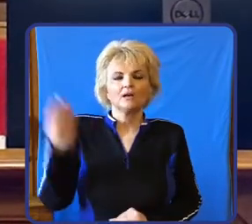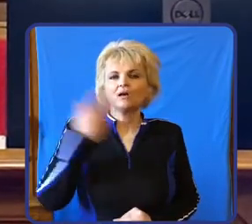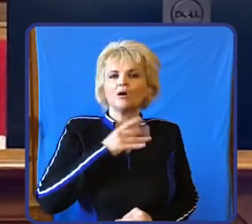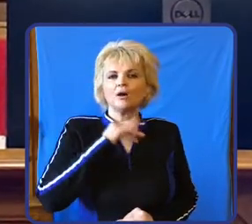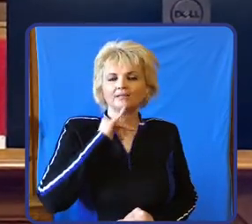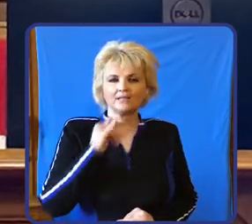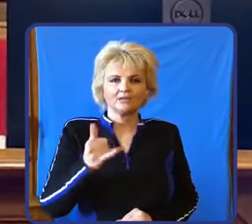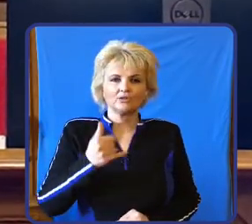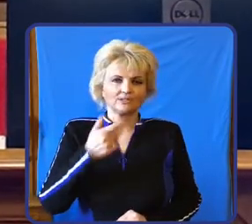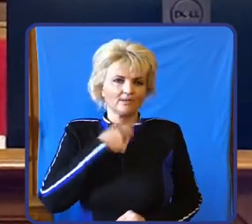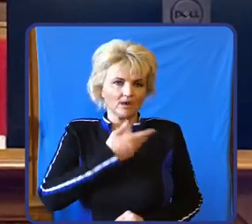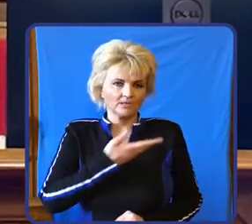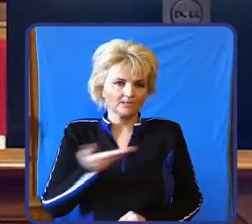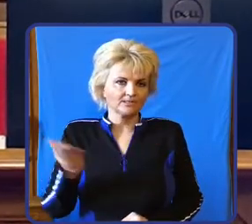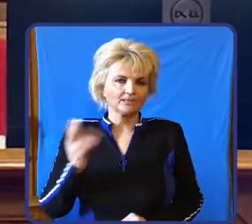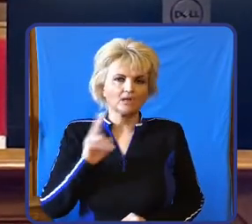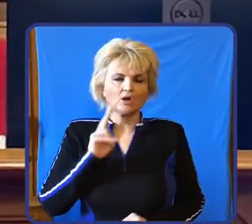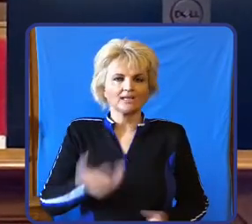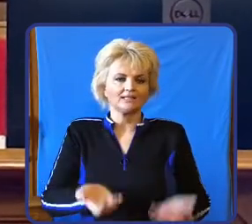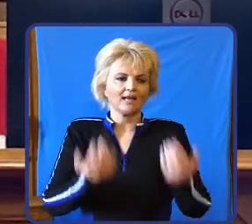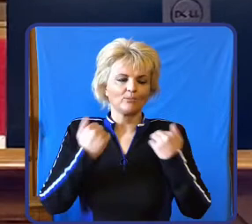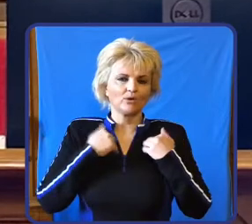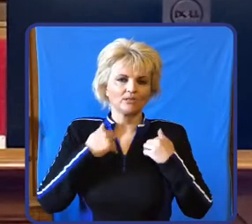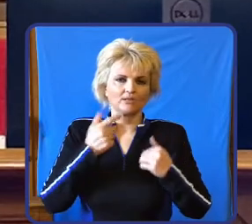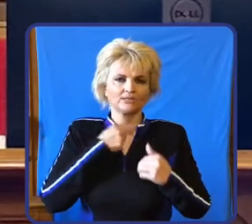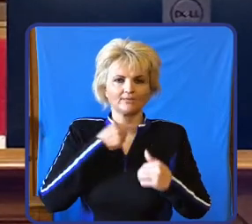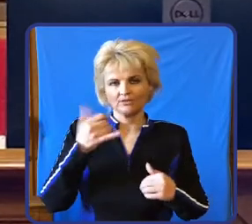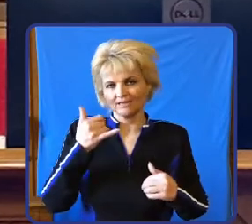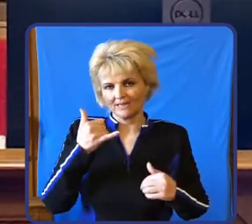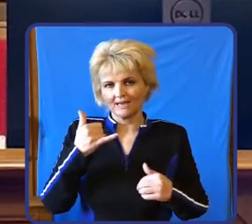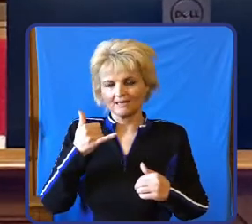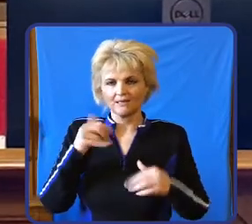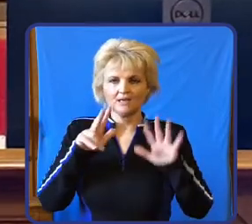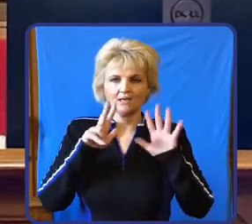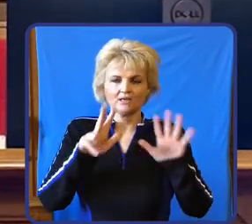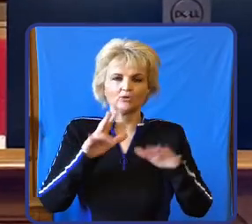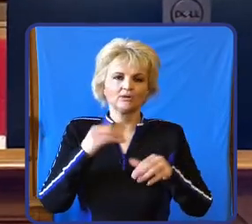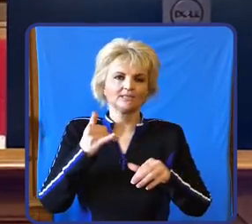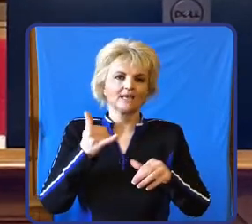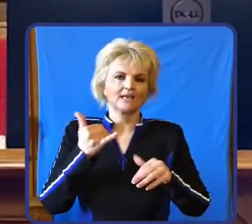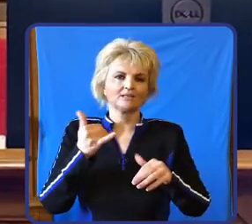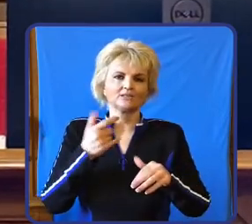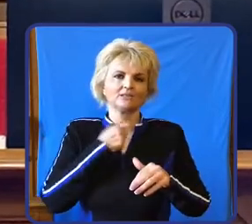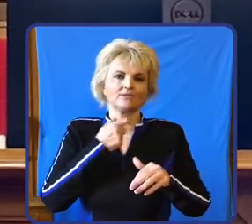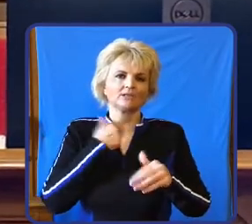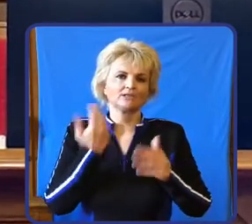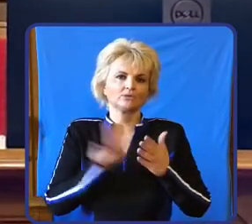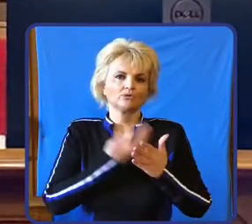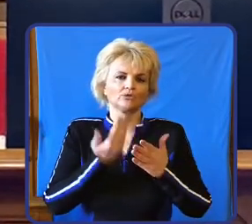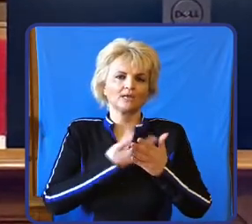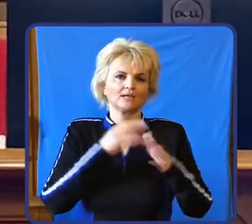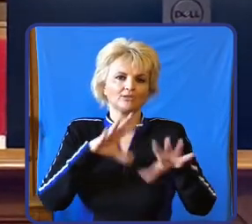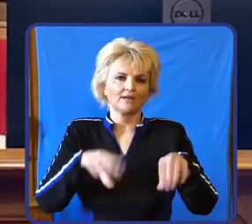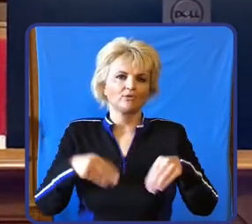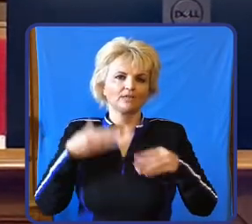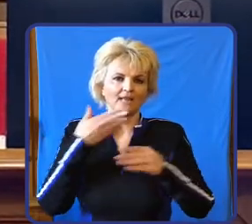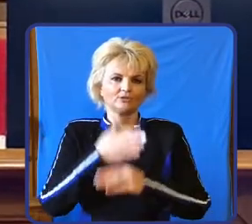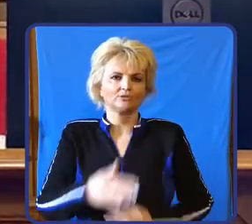nincs, akkor szavazásra bocsájtom. Kérem, aki támogatja, szavazzon igennel. Szintén 8 igen szavazat szükséges a rendelet elfogadásához.